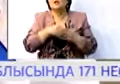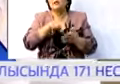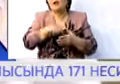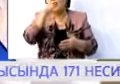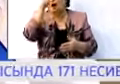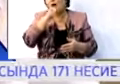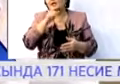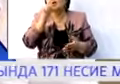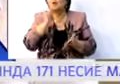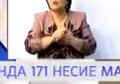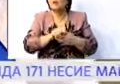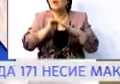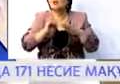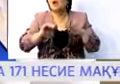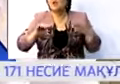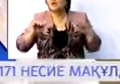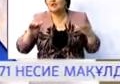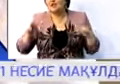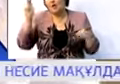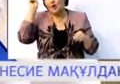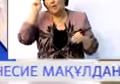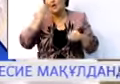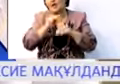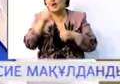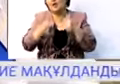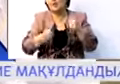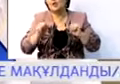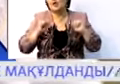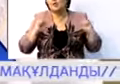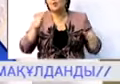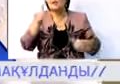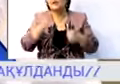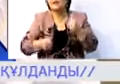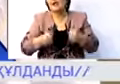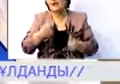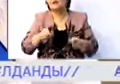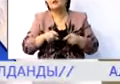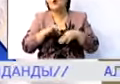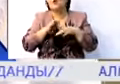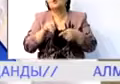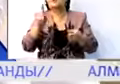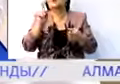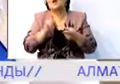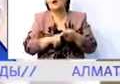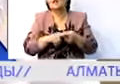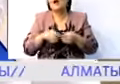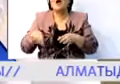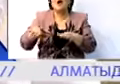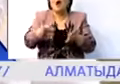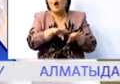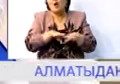міндетті түрде шәкірттерді білім сайыстарын, спорттық сайыстарды өткізу арқылы